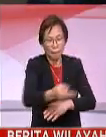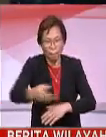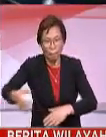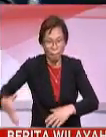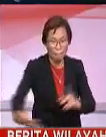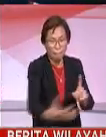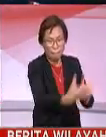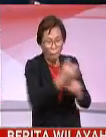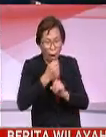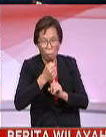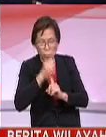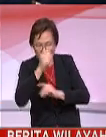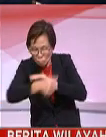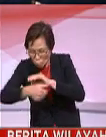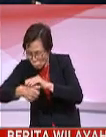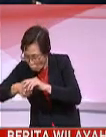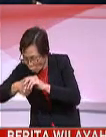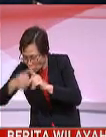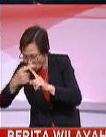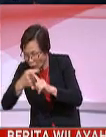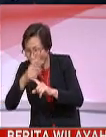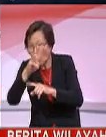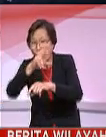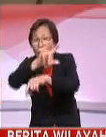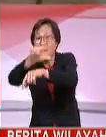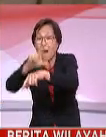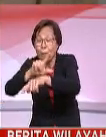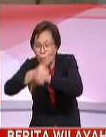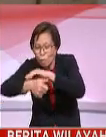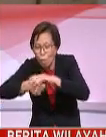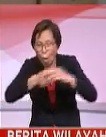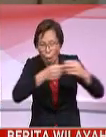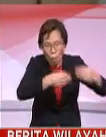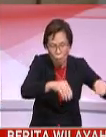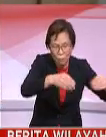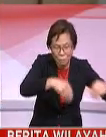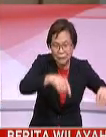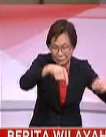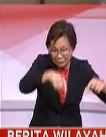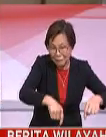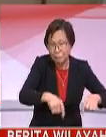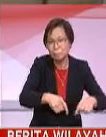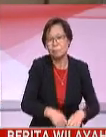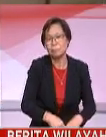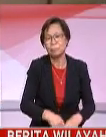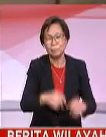rampasan dipercayai diseludup dari wilayah Persekutuan Labuan untuk pasaran tempatan. Kes disiasat mengikut